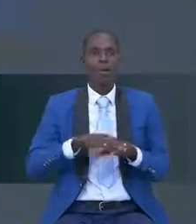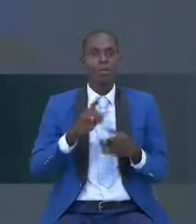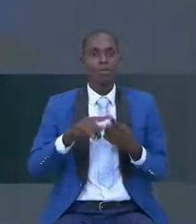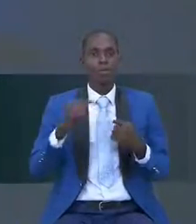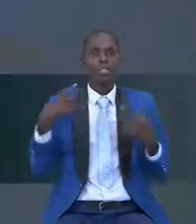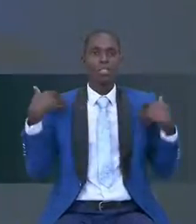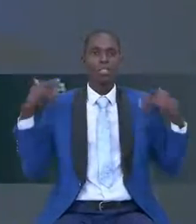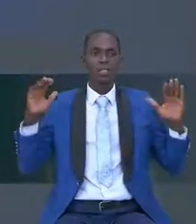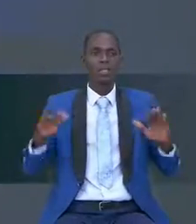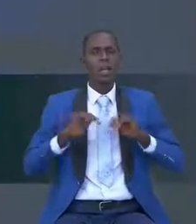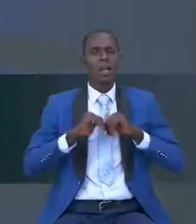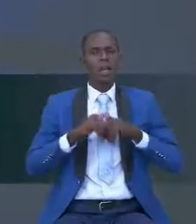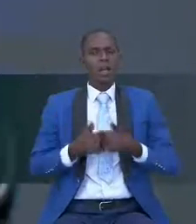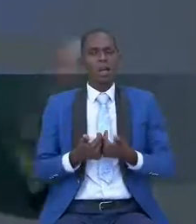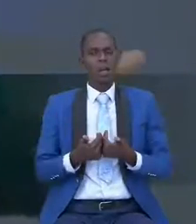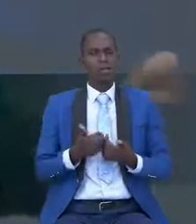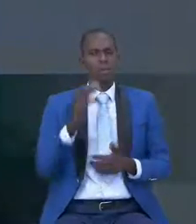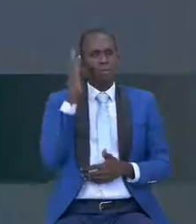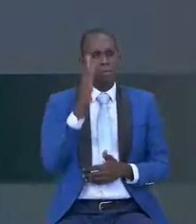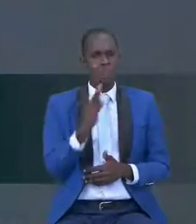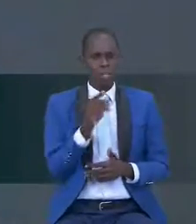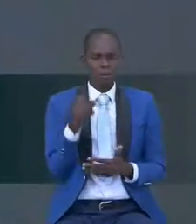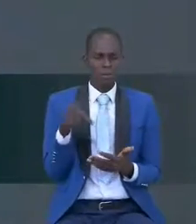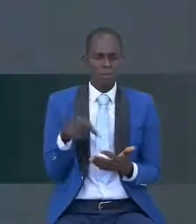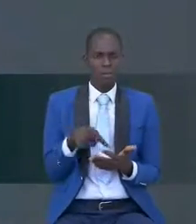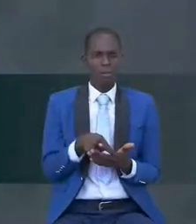Luc 1, 34.